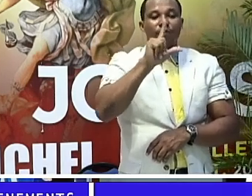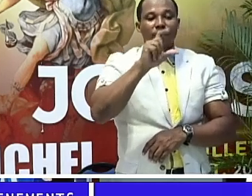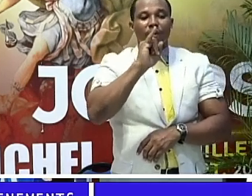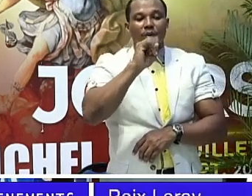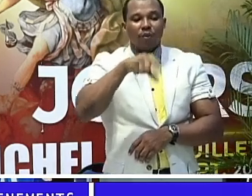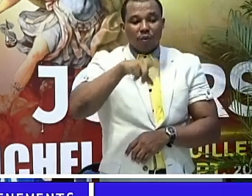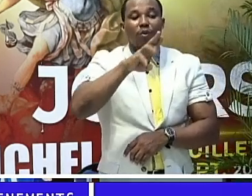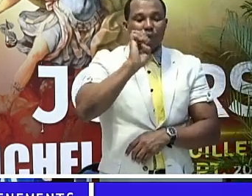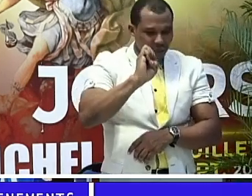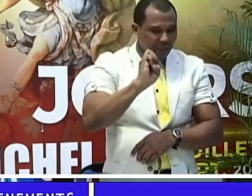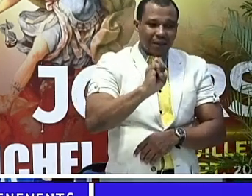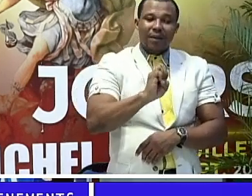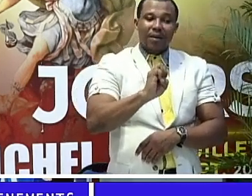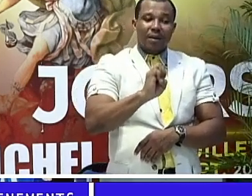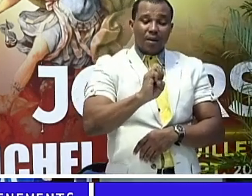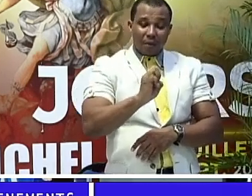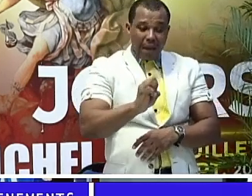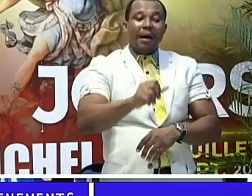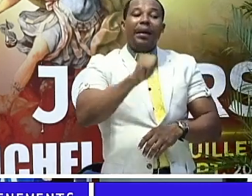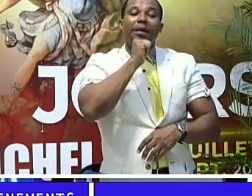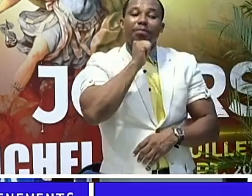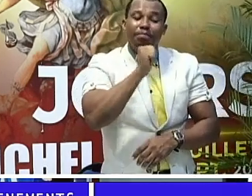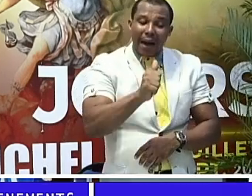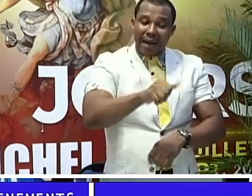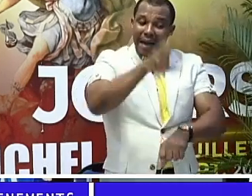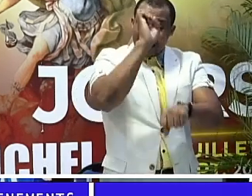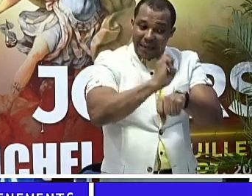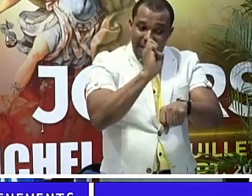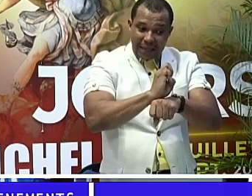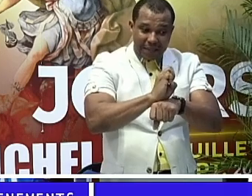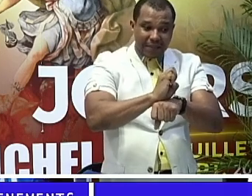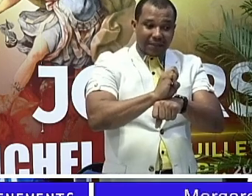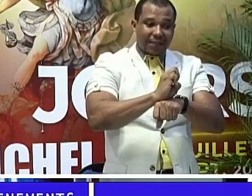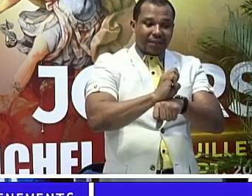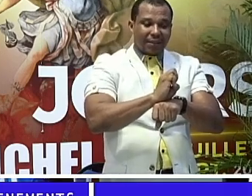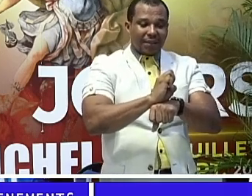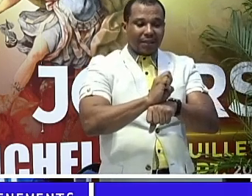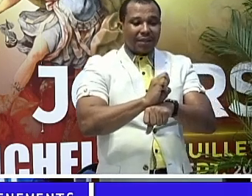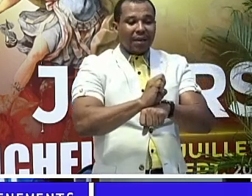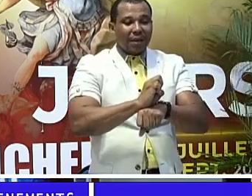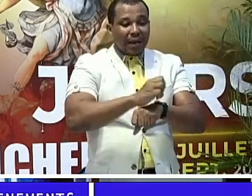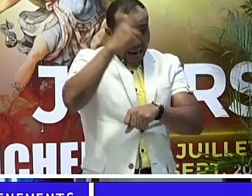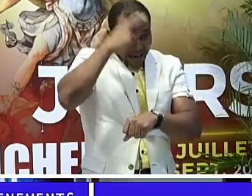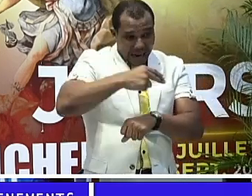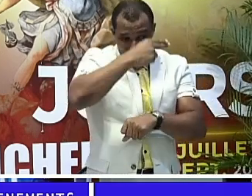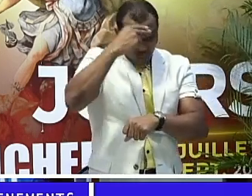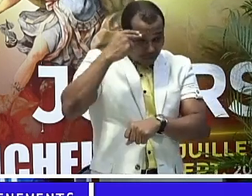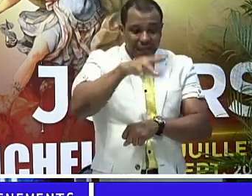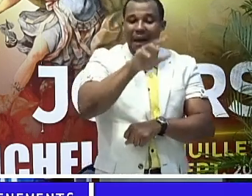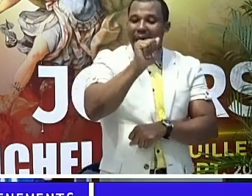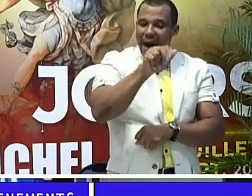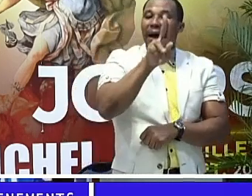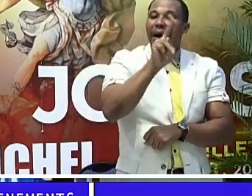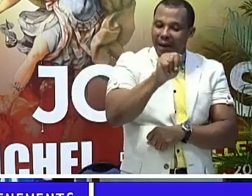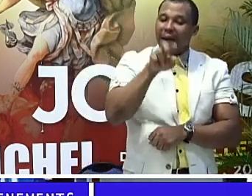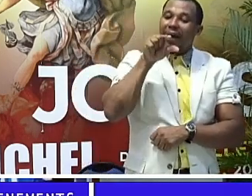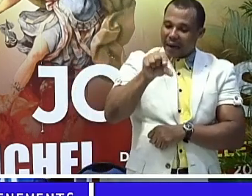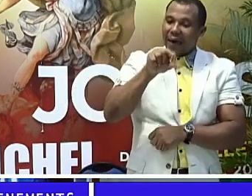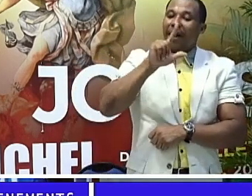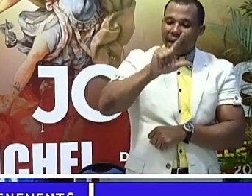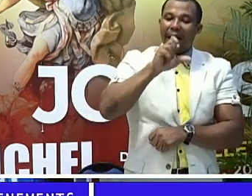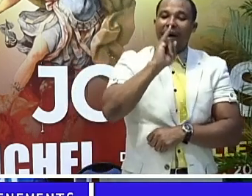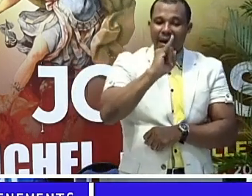catholique anglicane. L'église catholique apostolique romaine est dirigée par le pape François et